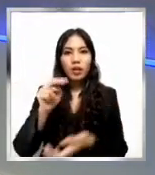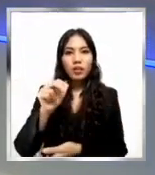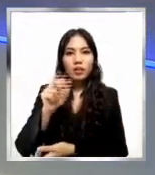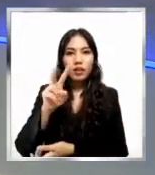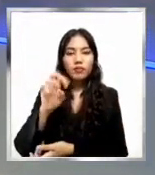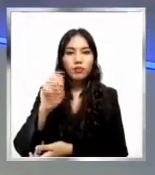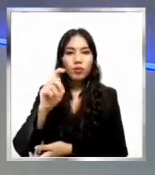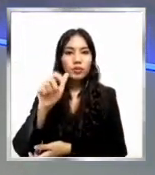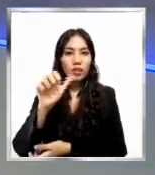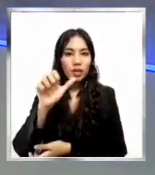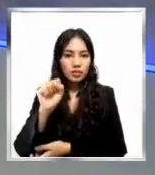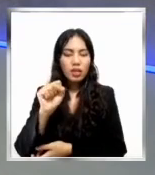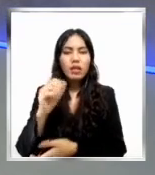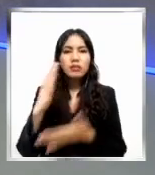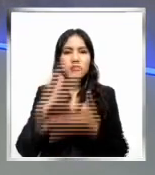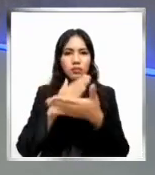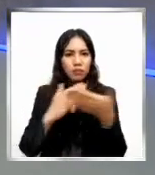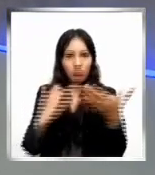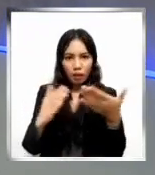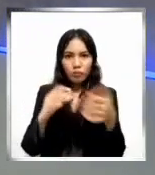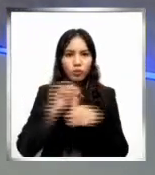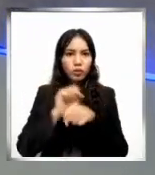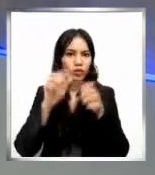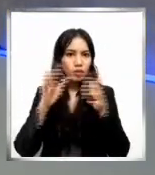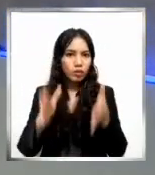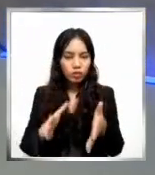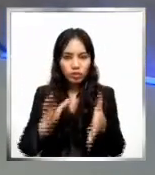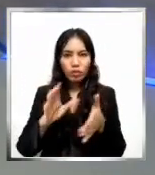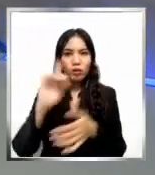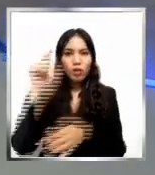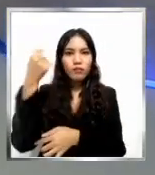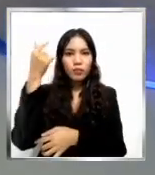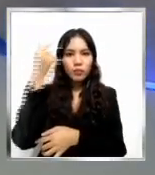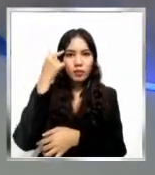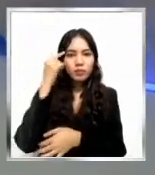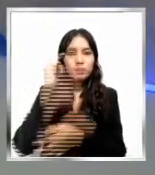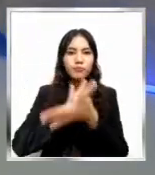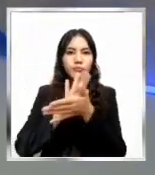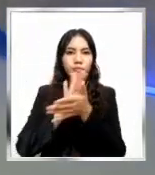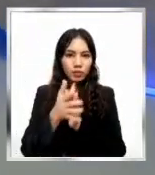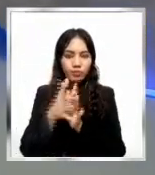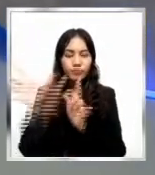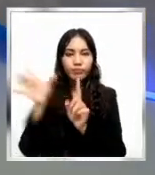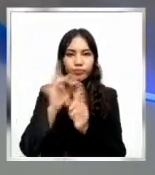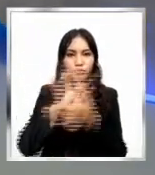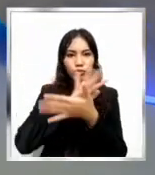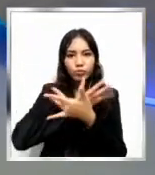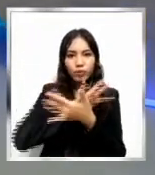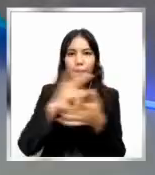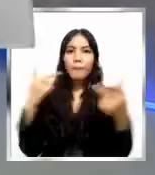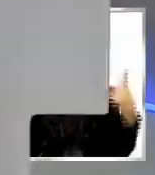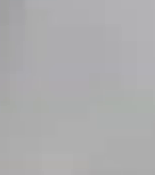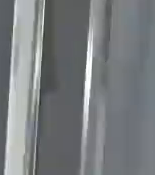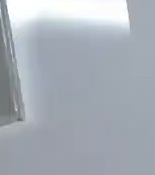doon nagpositibo. Kahit naman hindi sila naging ikangay close contact, nakatutok si Rafi Tima.